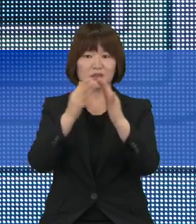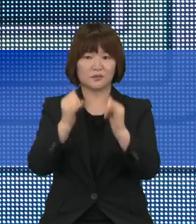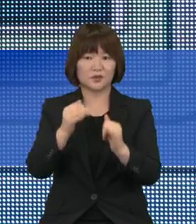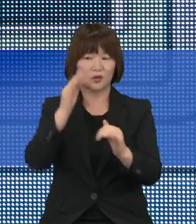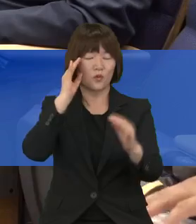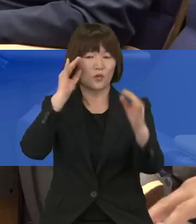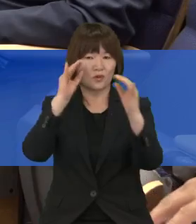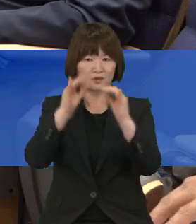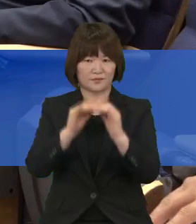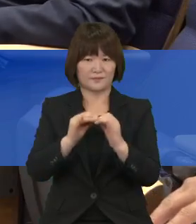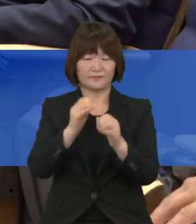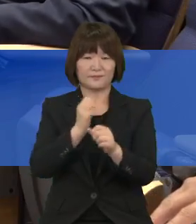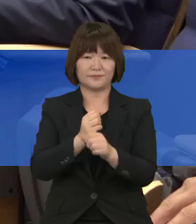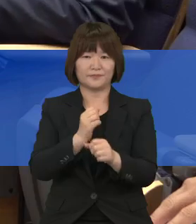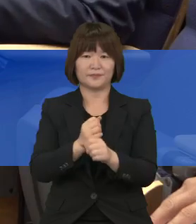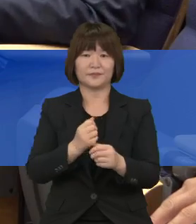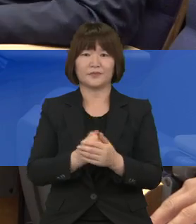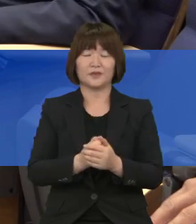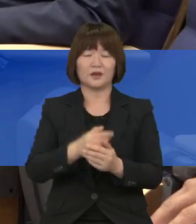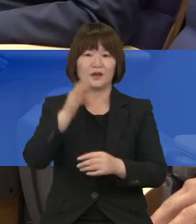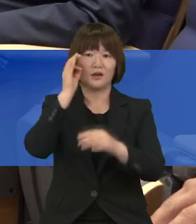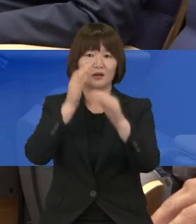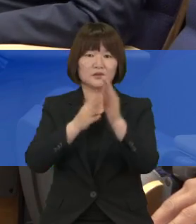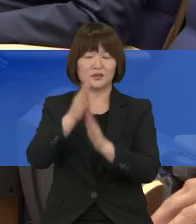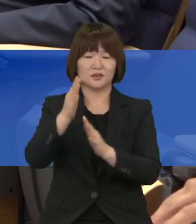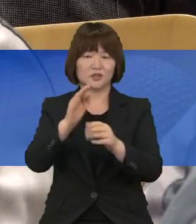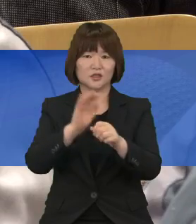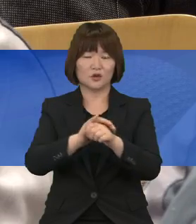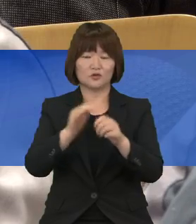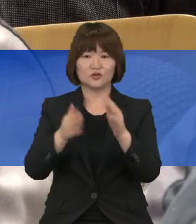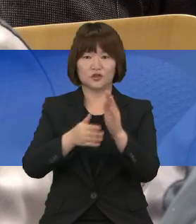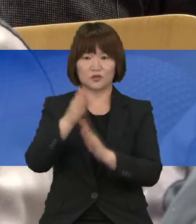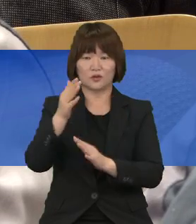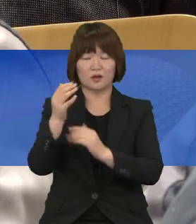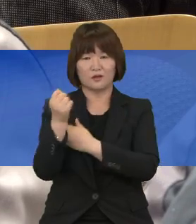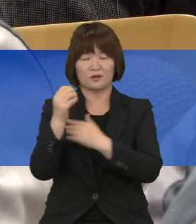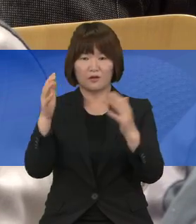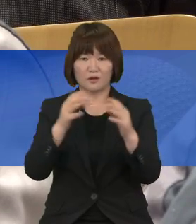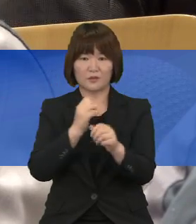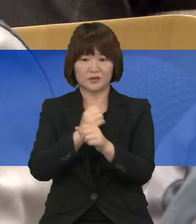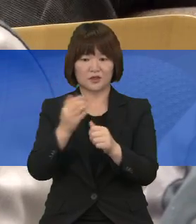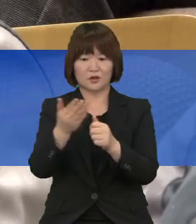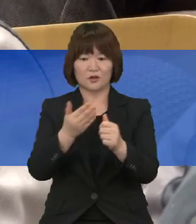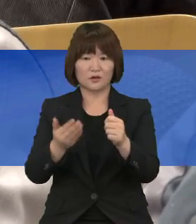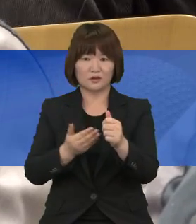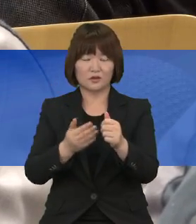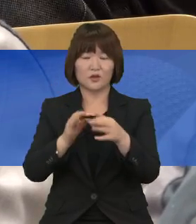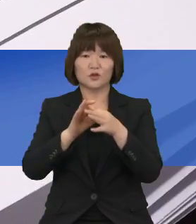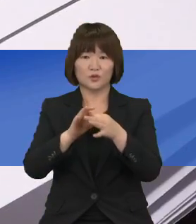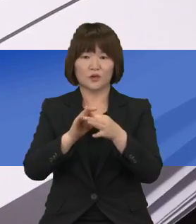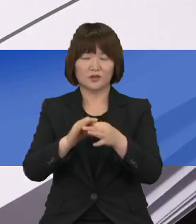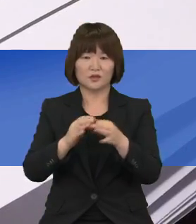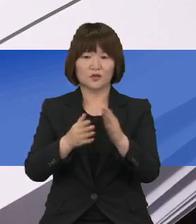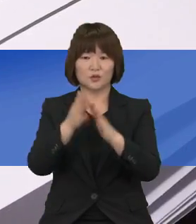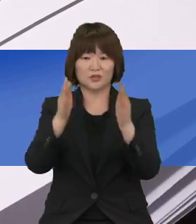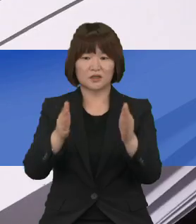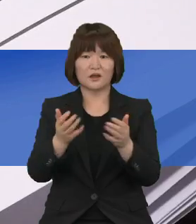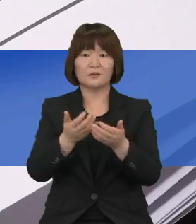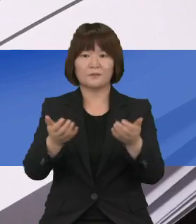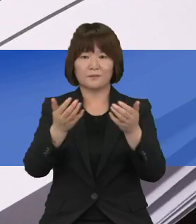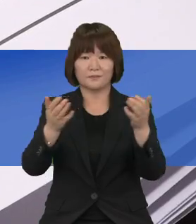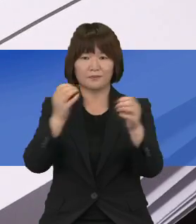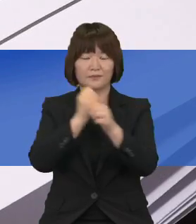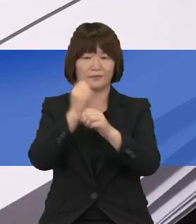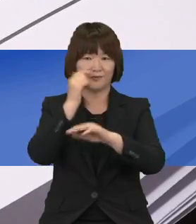시민 공감대를 형성했습니다. 포항시는 경주시와의 협업으로 형산강을 통한 양도시의 상생발전을